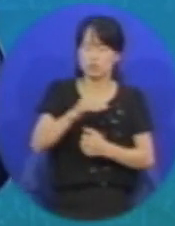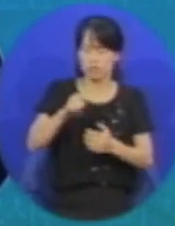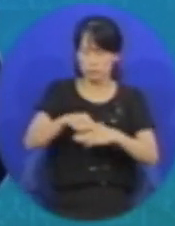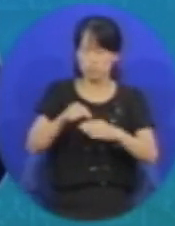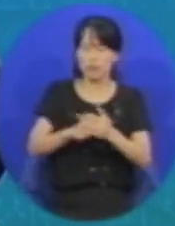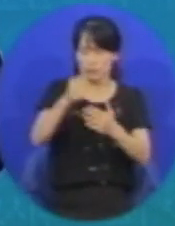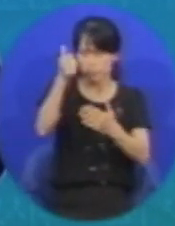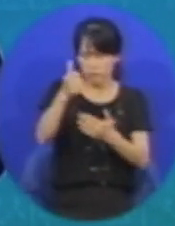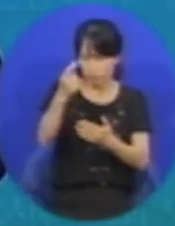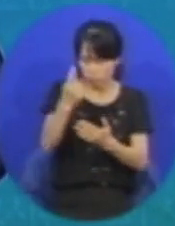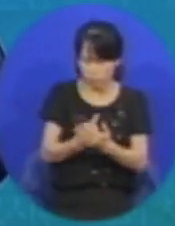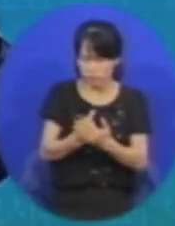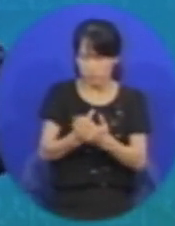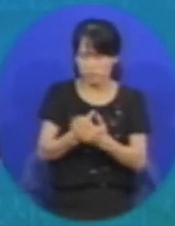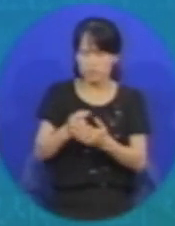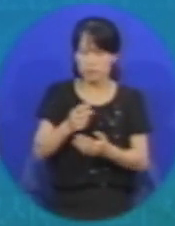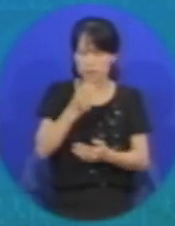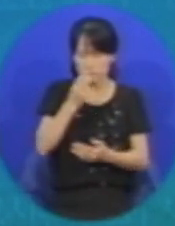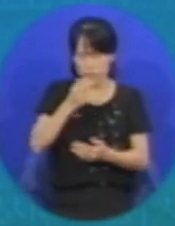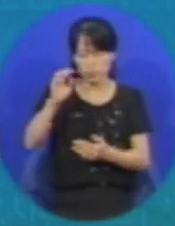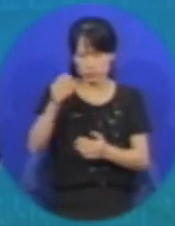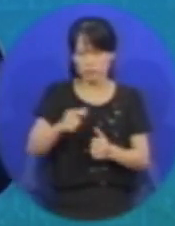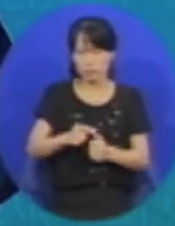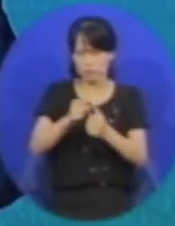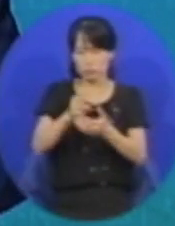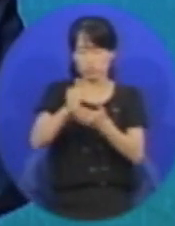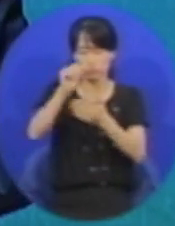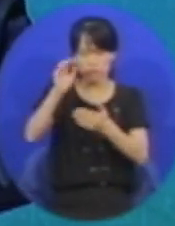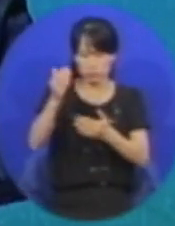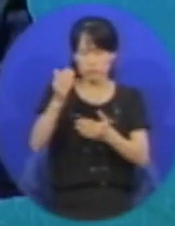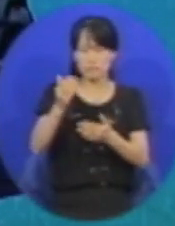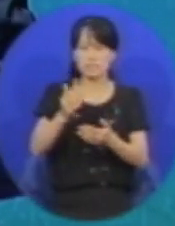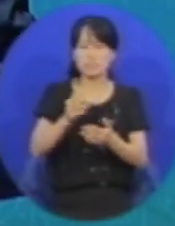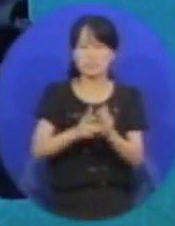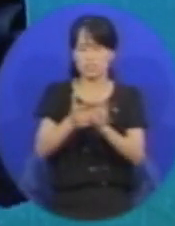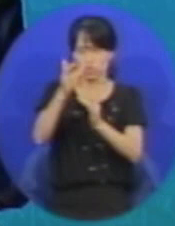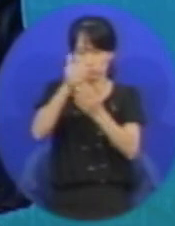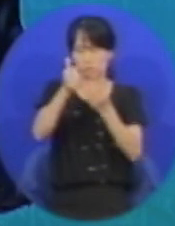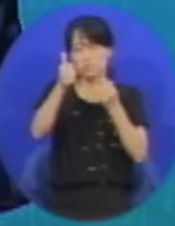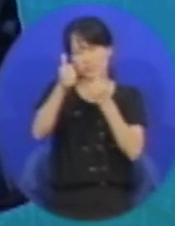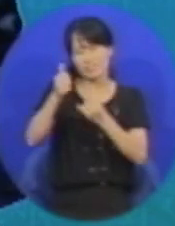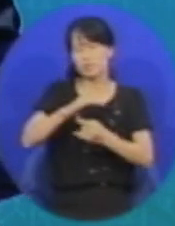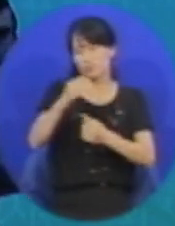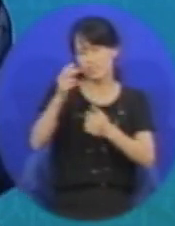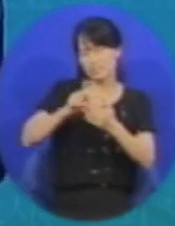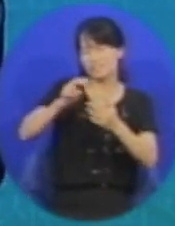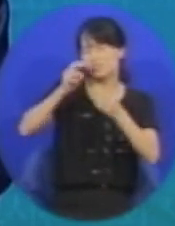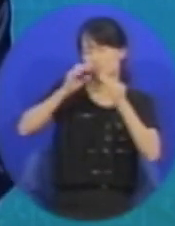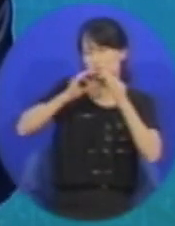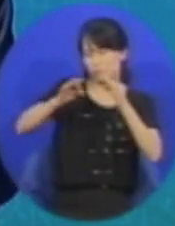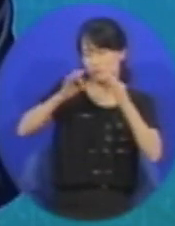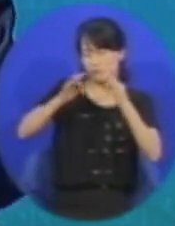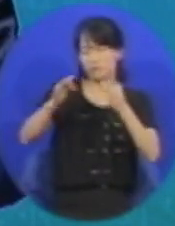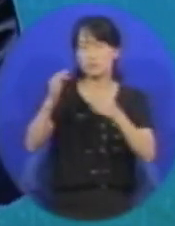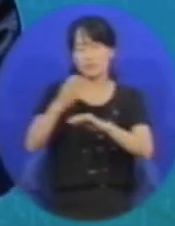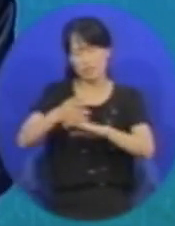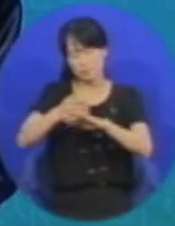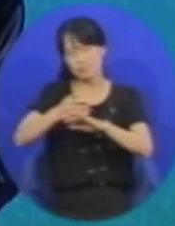구주가 되시고 주님이 되시는 예수님께서 우리를 찬송하게 하고 감사하게 하고